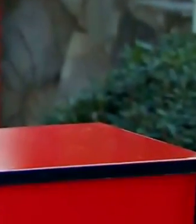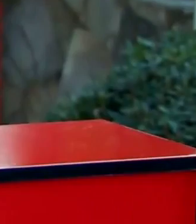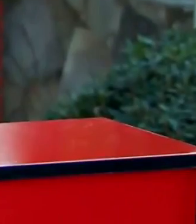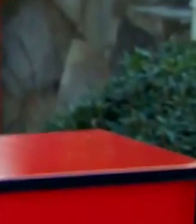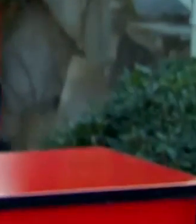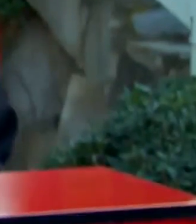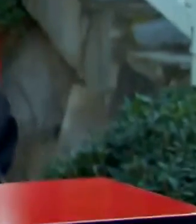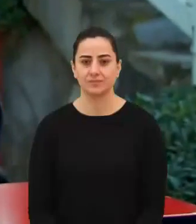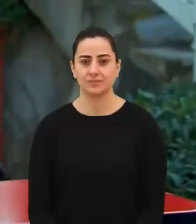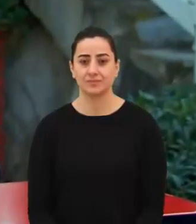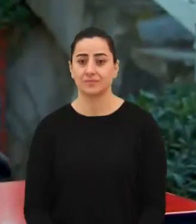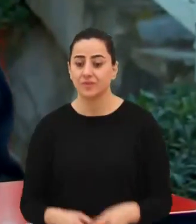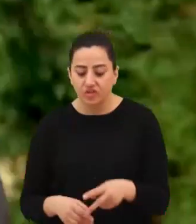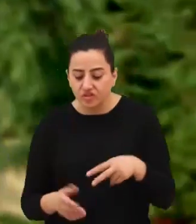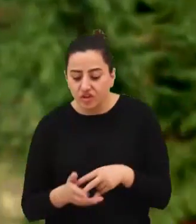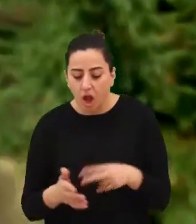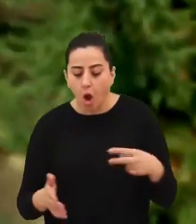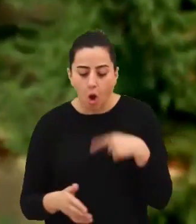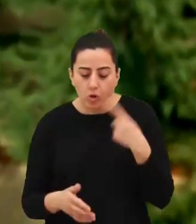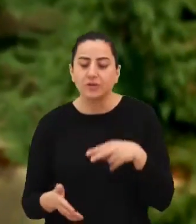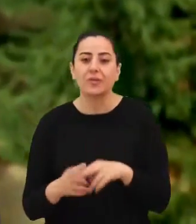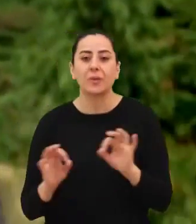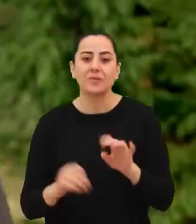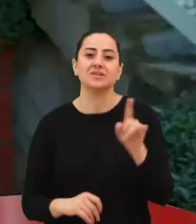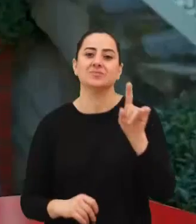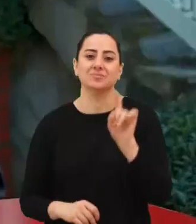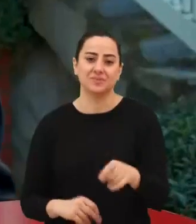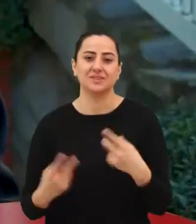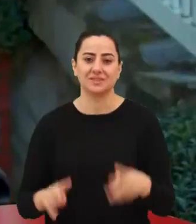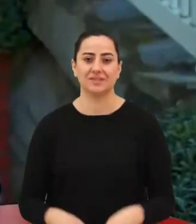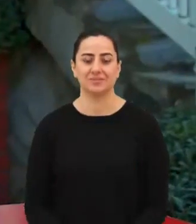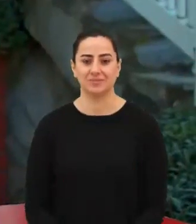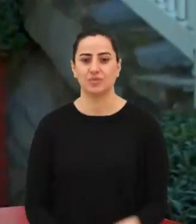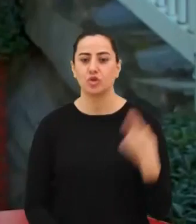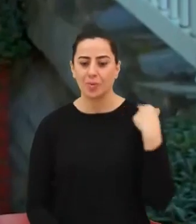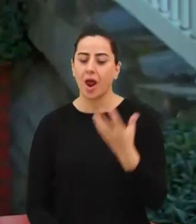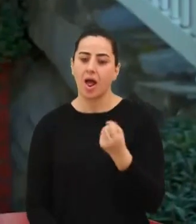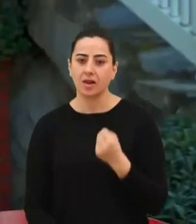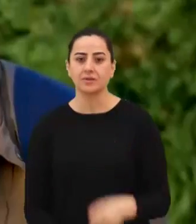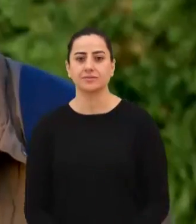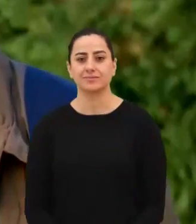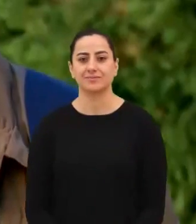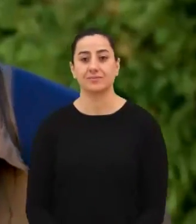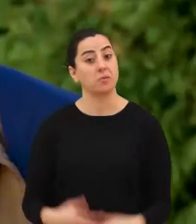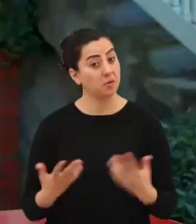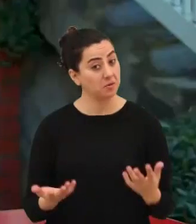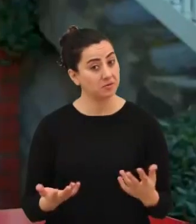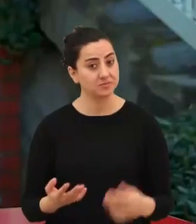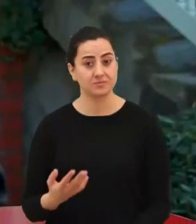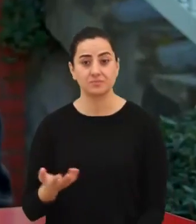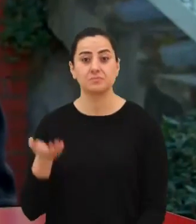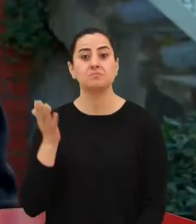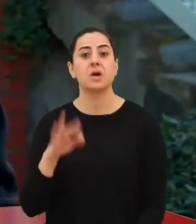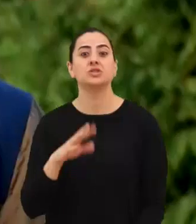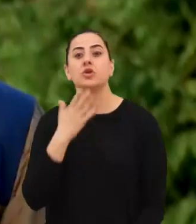yazısı geçiyor. Fişi çıkmış Zert Bey. Şimdi gişe işlemlerine basabilirsin, numara alabilirsin şimdi. Allah Allah. Sanki